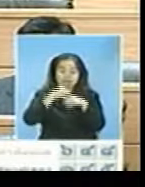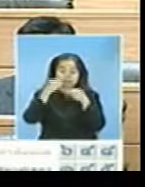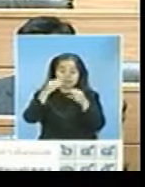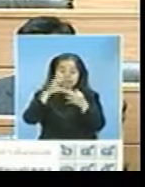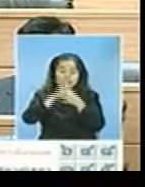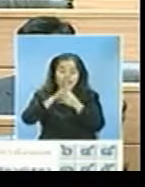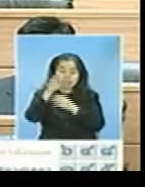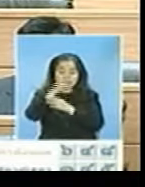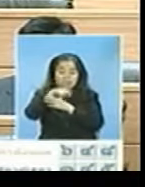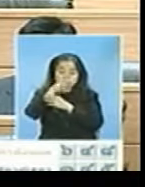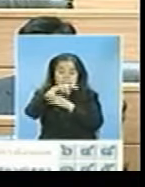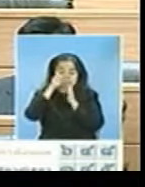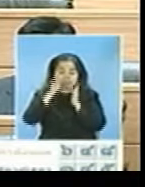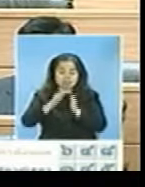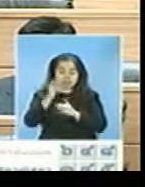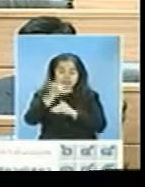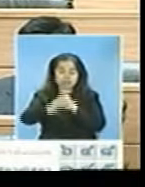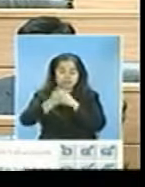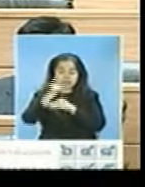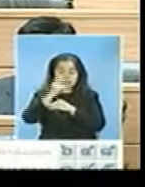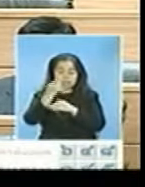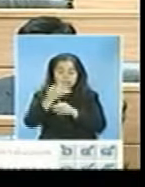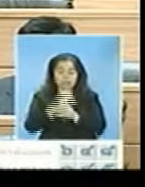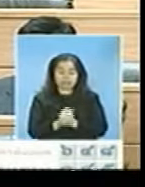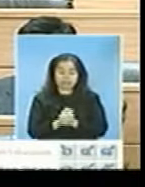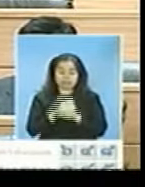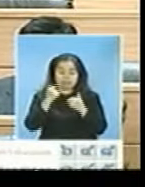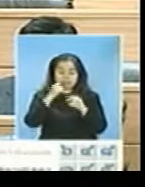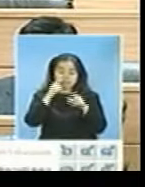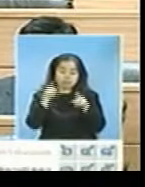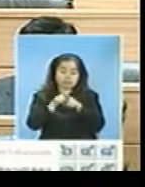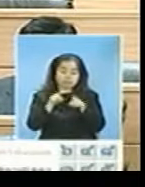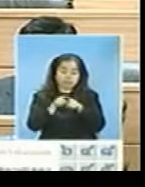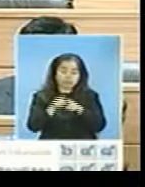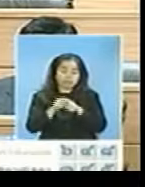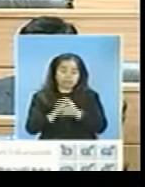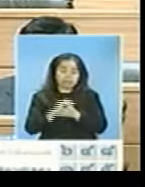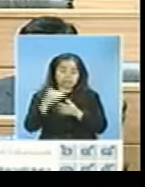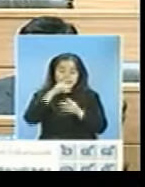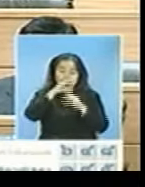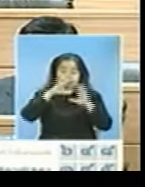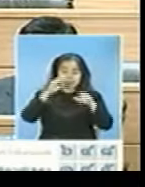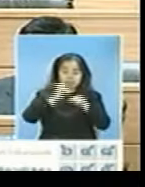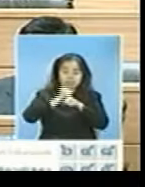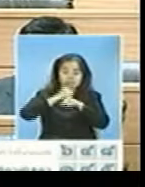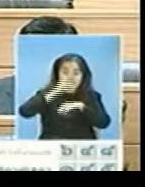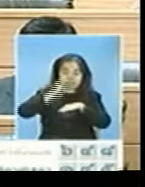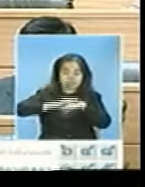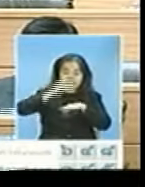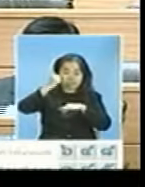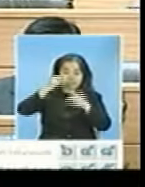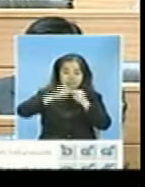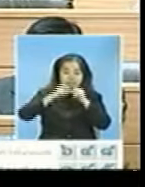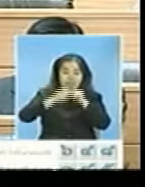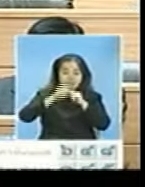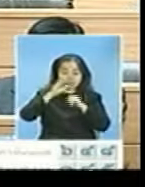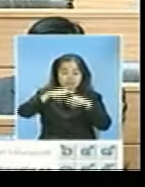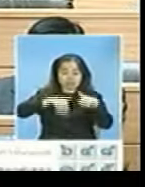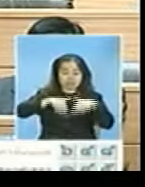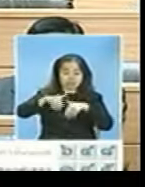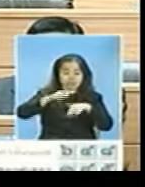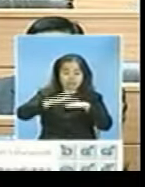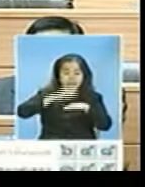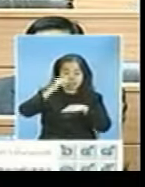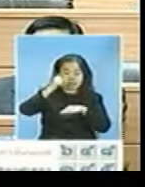เทศเหมือนกับรัฐบาลนะครับถ้าได้รัฐบาลที่เก่งสนใจปัญหาความเดือดร้อนของพี่น้องประชาช